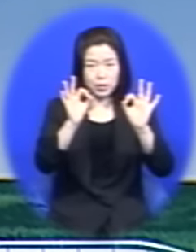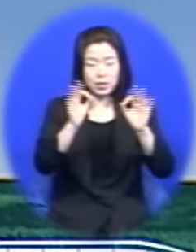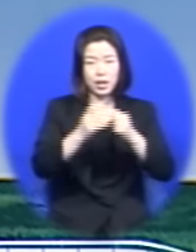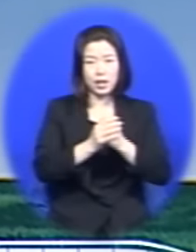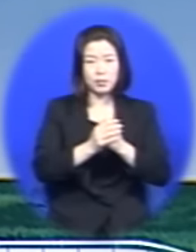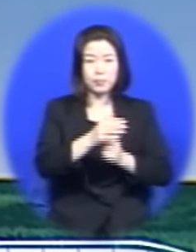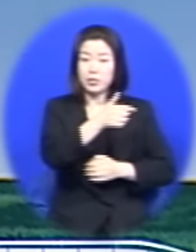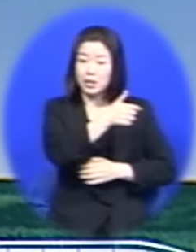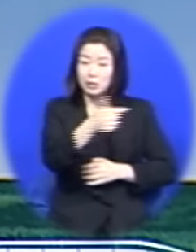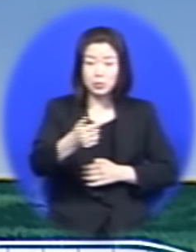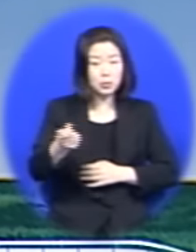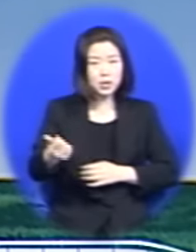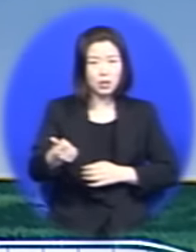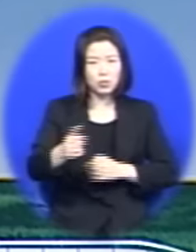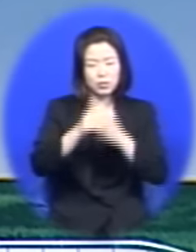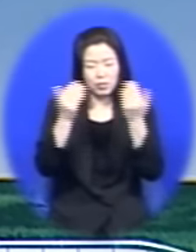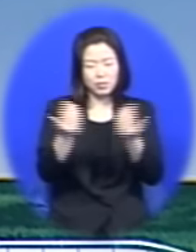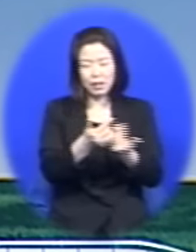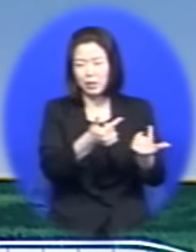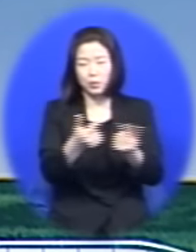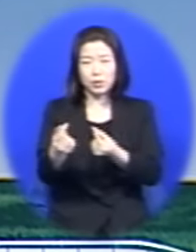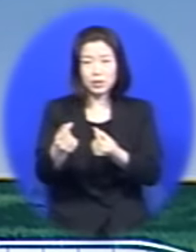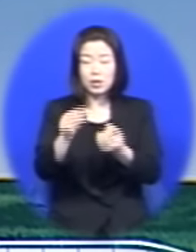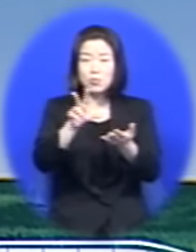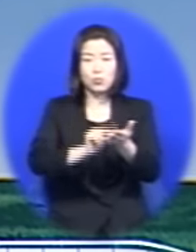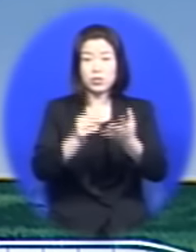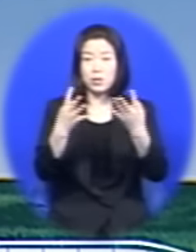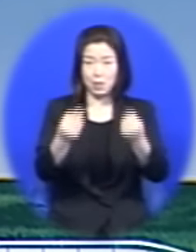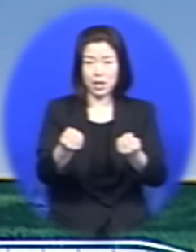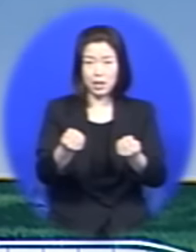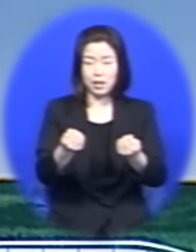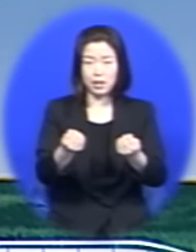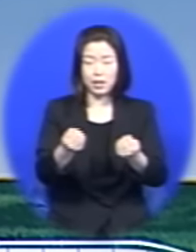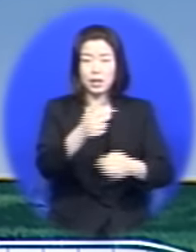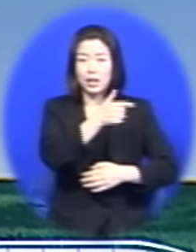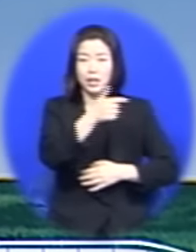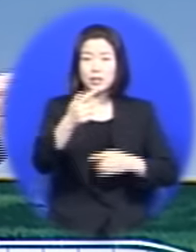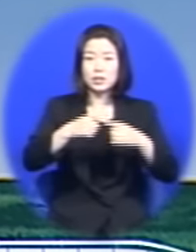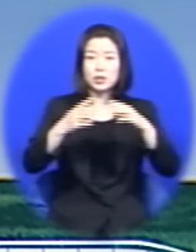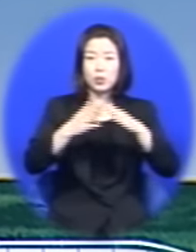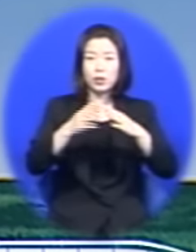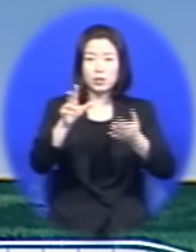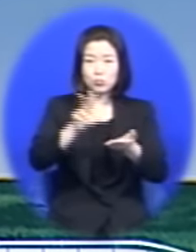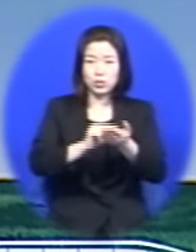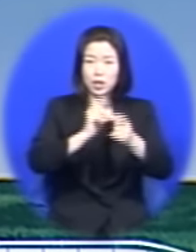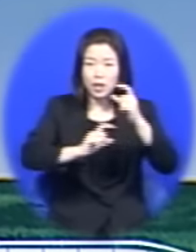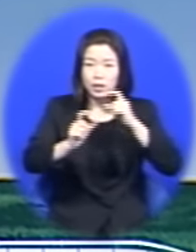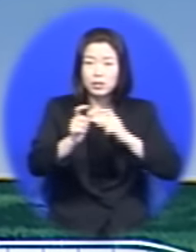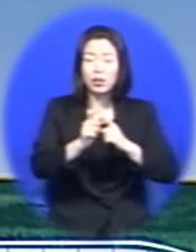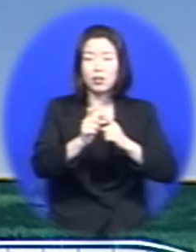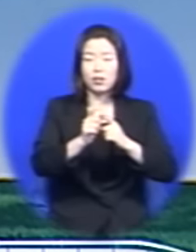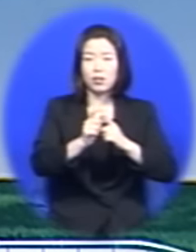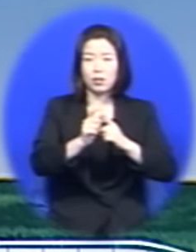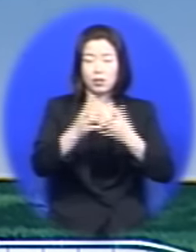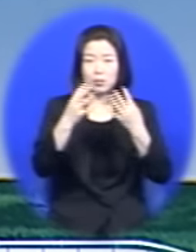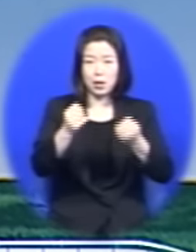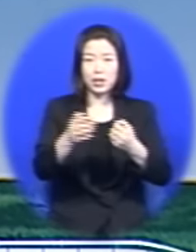교회 다 똑같아요. 다 문제가 많아요. 큰 교회는 문제가 더 많은 교회니까 큰 교회예요.